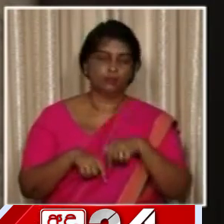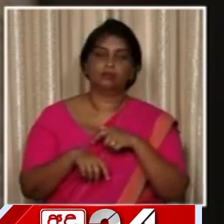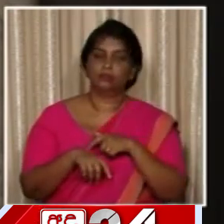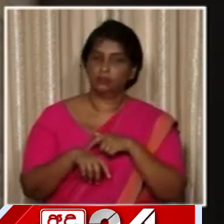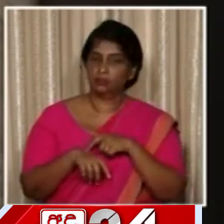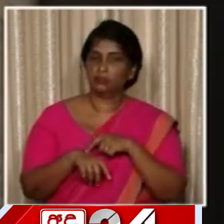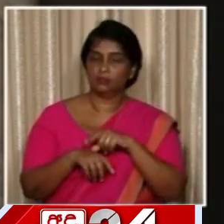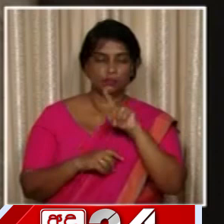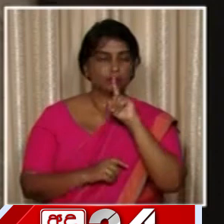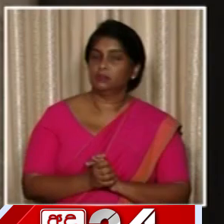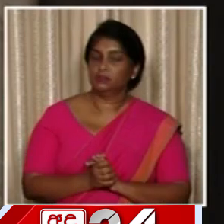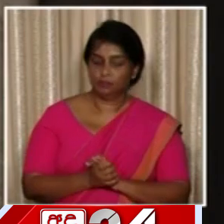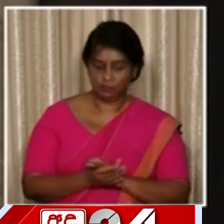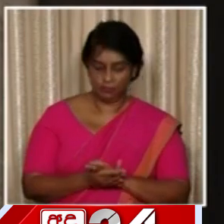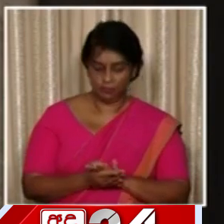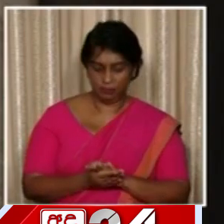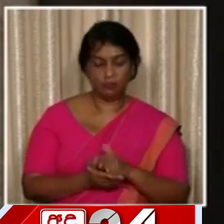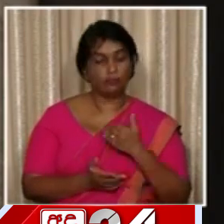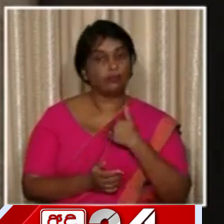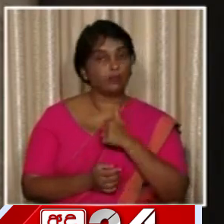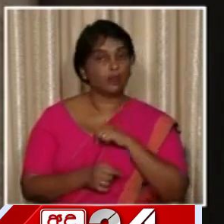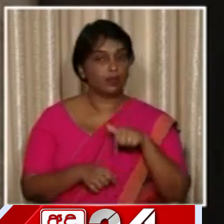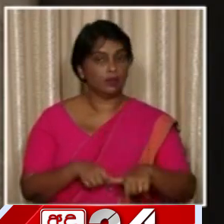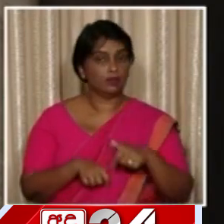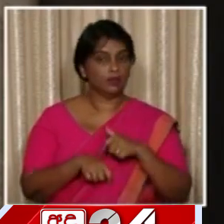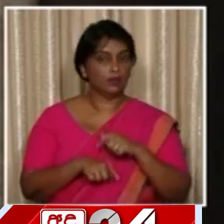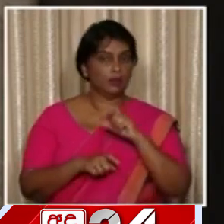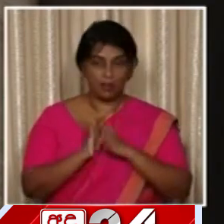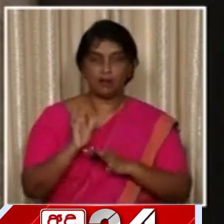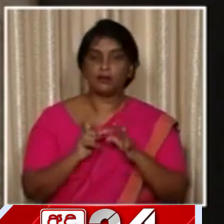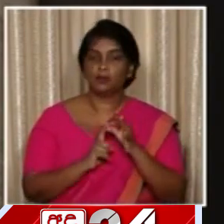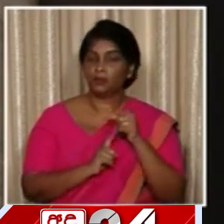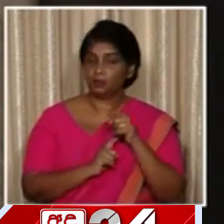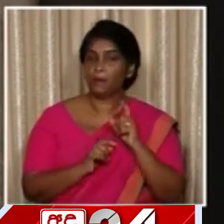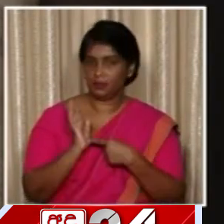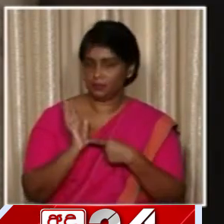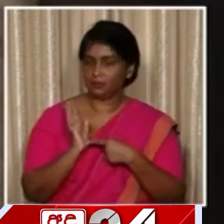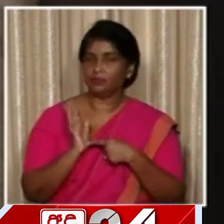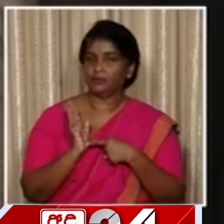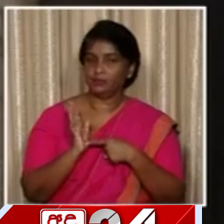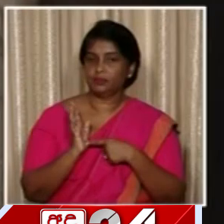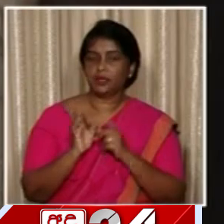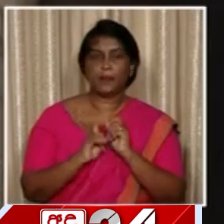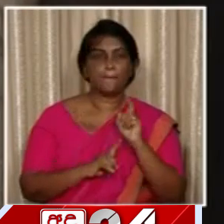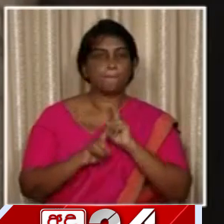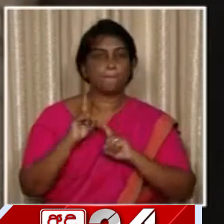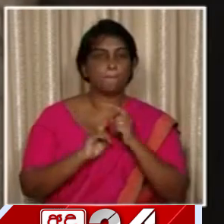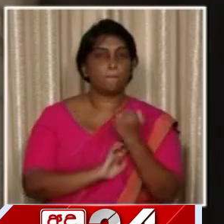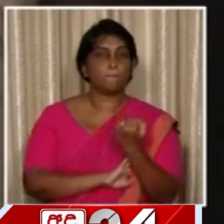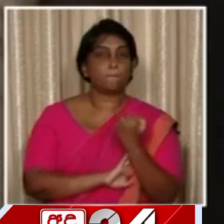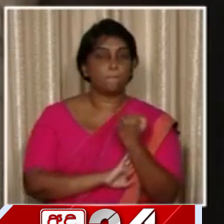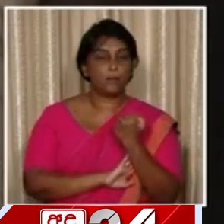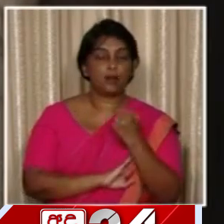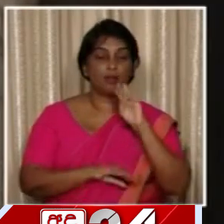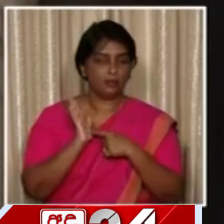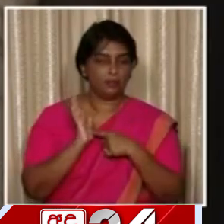අවස්ථාවේ පැහැදිලි කරන්නට කැමතියි. මම කැමතියි මේ අවස්ථාවේ අධිකරණ ඇමතිතුමාගෙන් ප්‍රශ්නයක් අහන්න. පාර්ලිමේන්තු බලතල හා